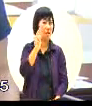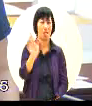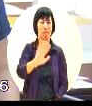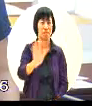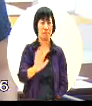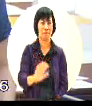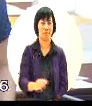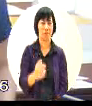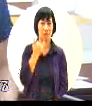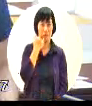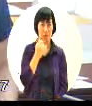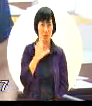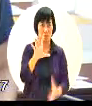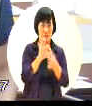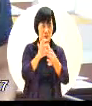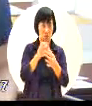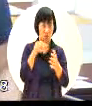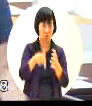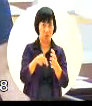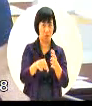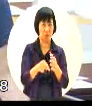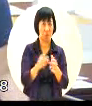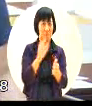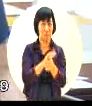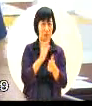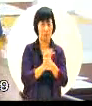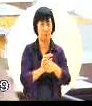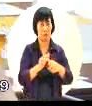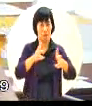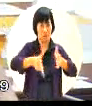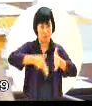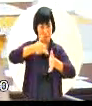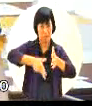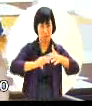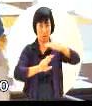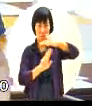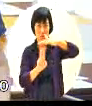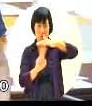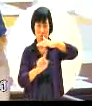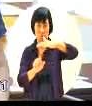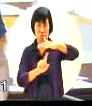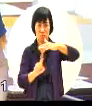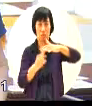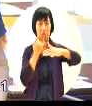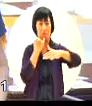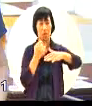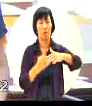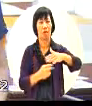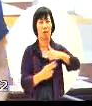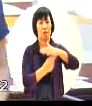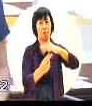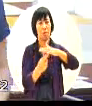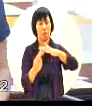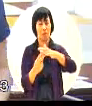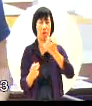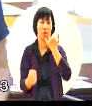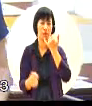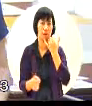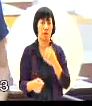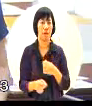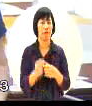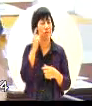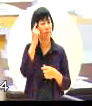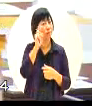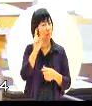针对着这个铁路高架吼，啊，会当来咱交通局遮是毋是可行性，会当来初